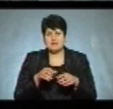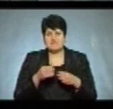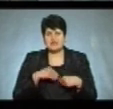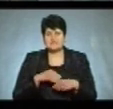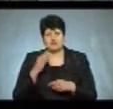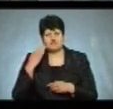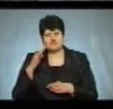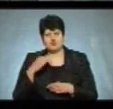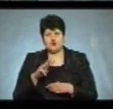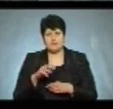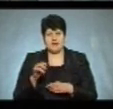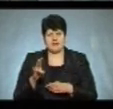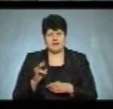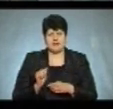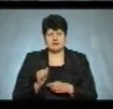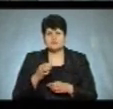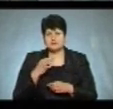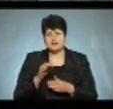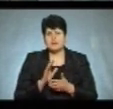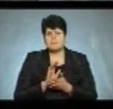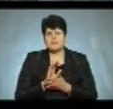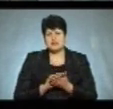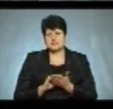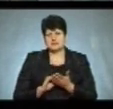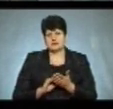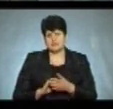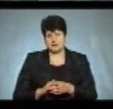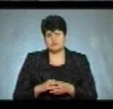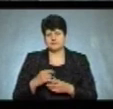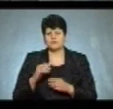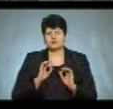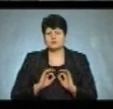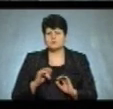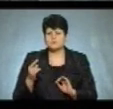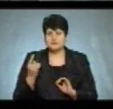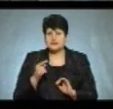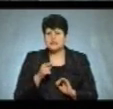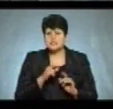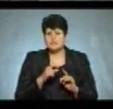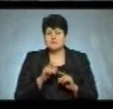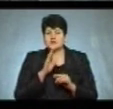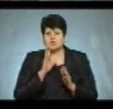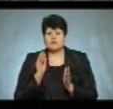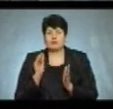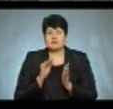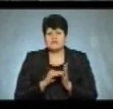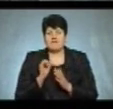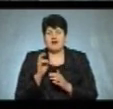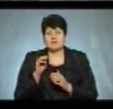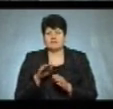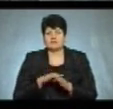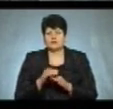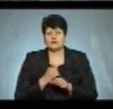чужого майна, повідомила прес-секретар прокурора області Леся Гурецька. За її словами, жінка внесла в акт виконаних робіт на